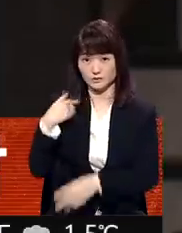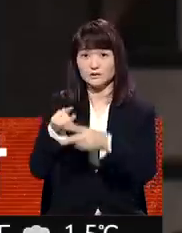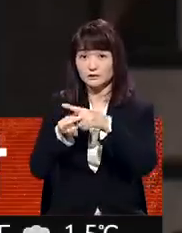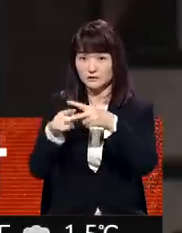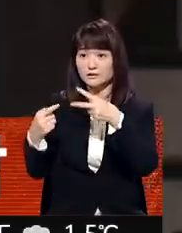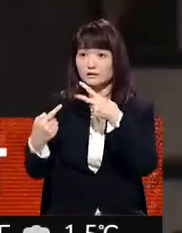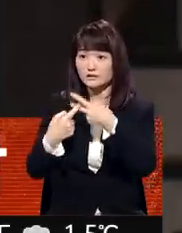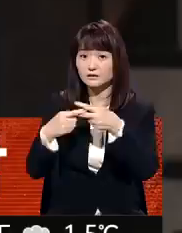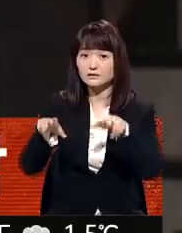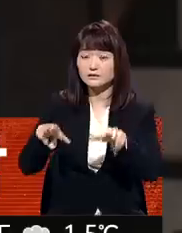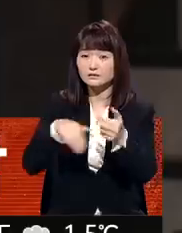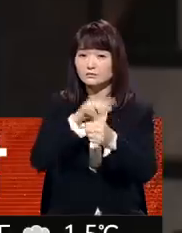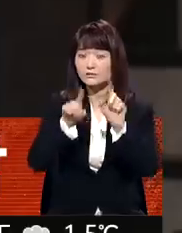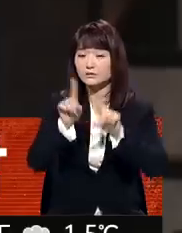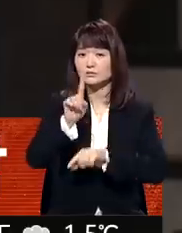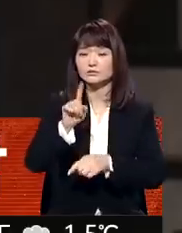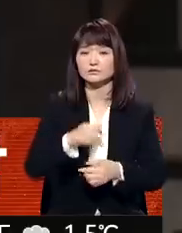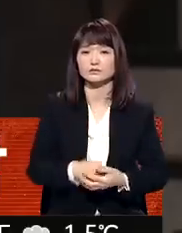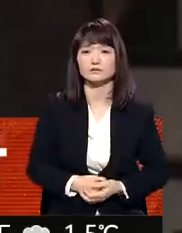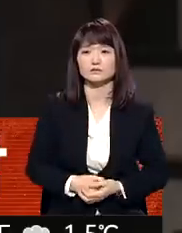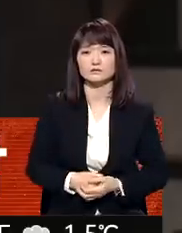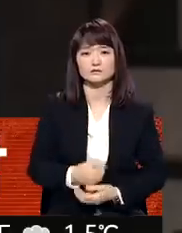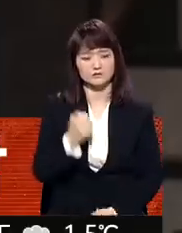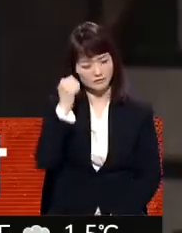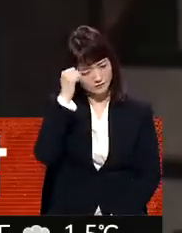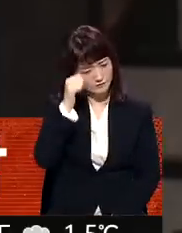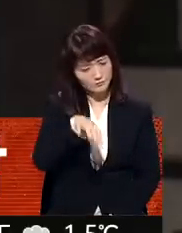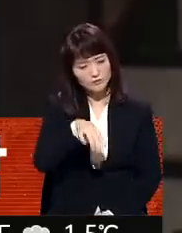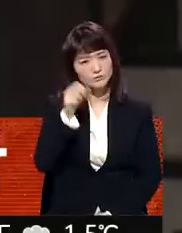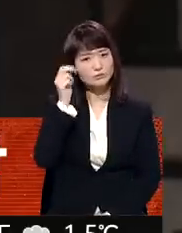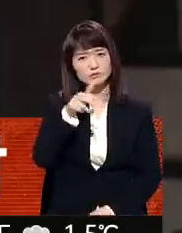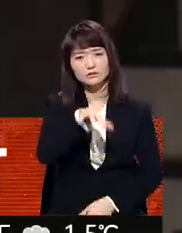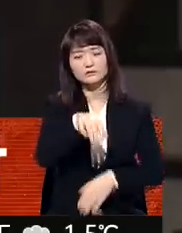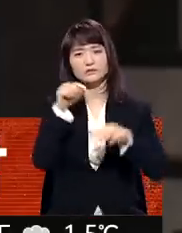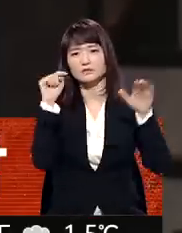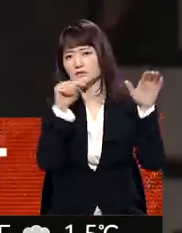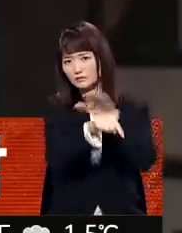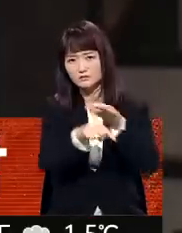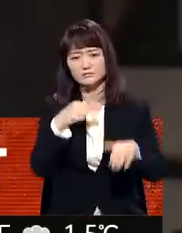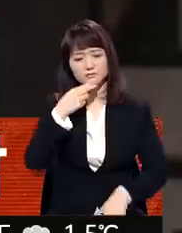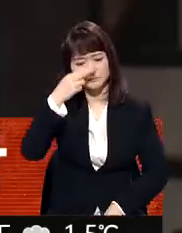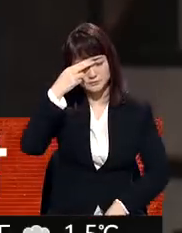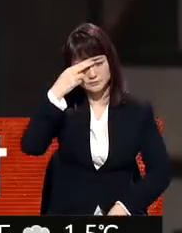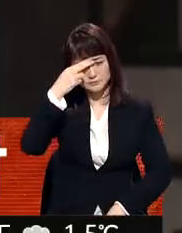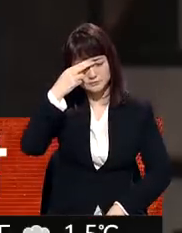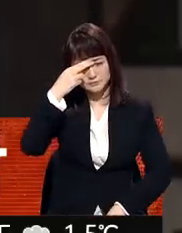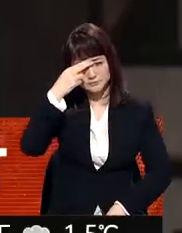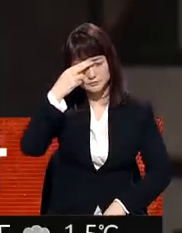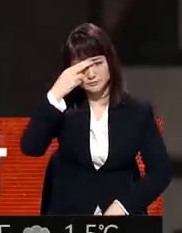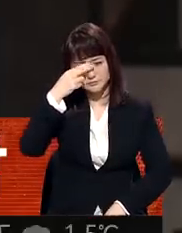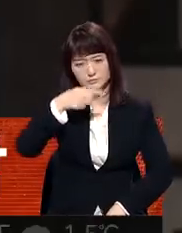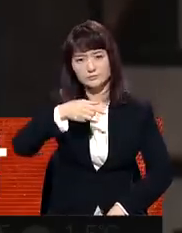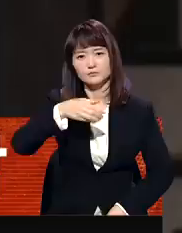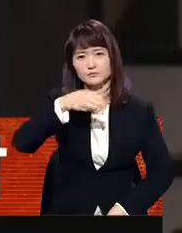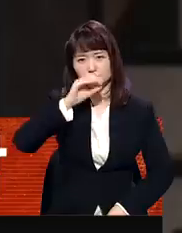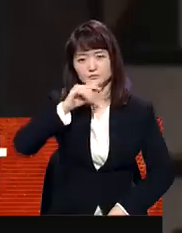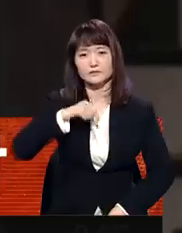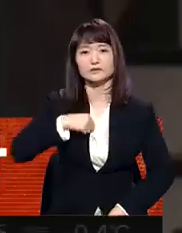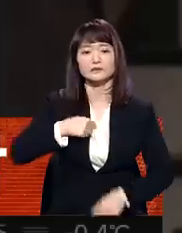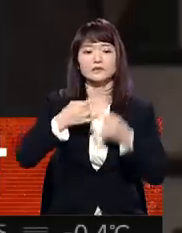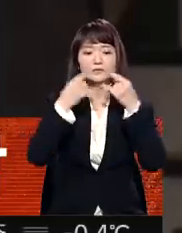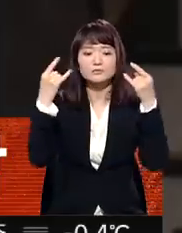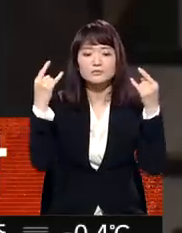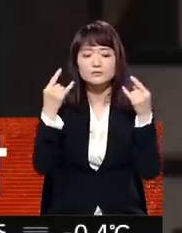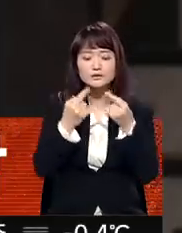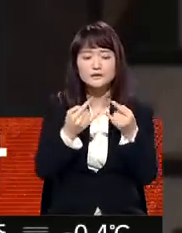지금 상황이 어땠는가 하면 이제 숙소에 갔어요 그래서 이제 술을 먹는 과정에서 자기가 프랑스에서 있었던 일들을 이야기를 하고